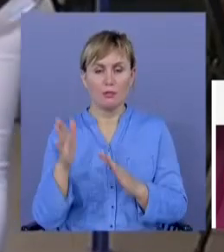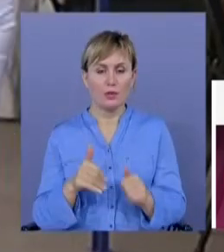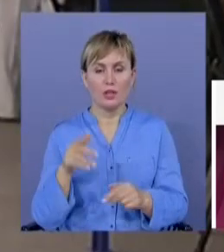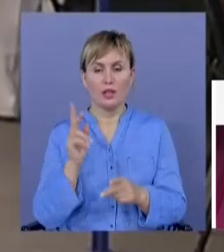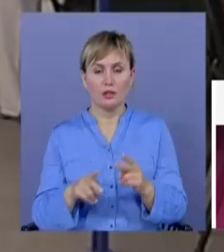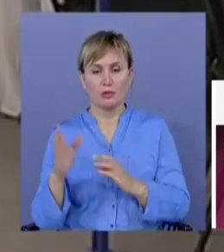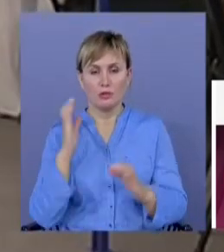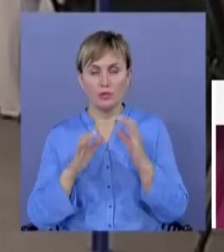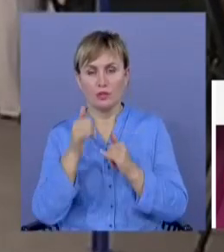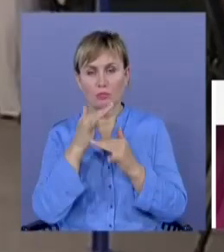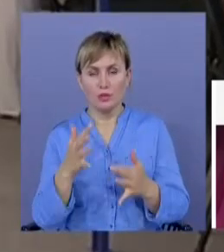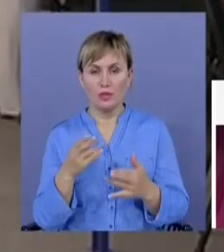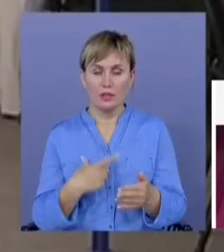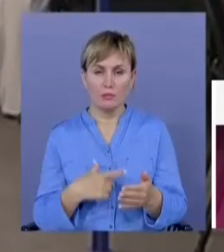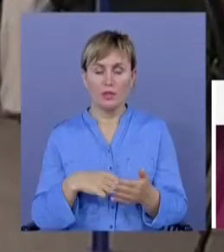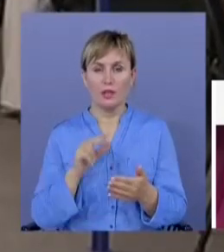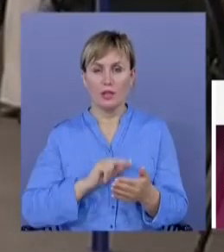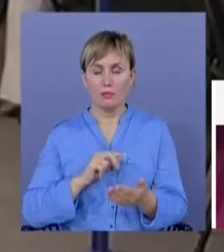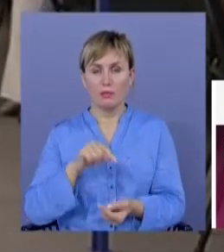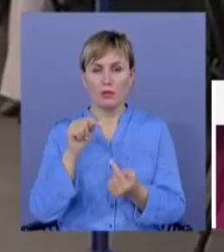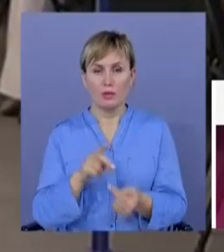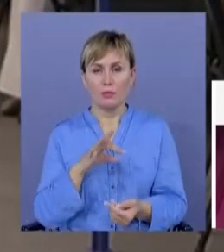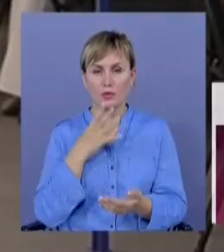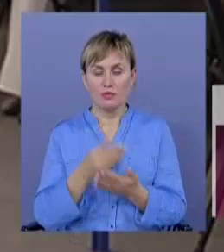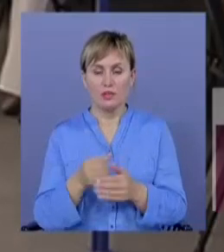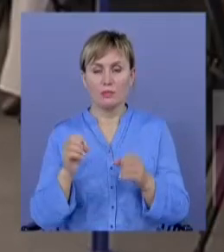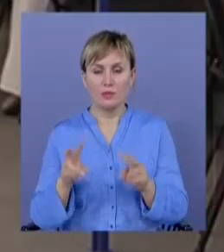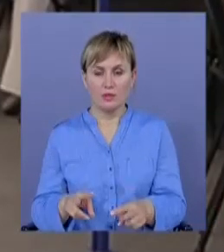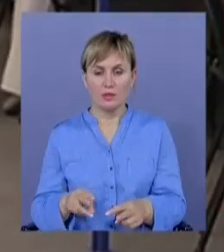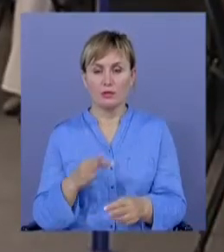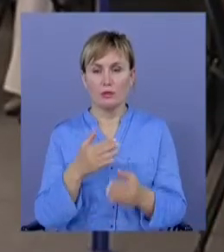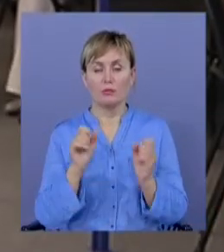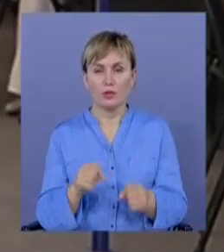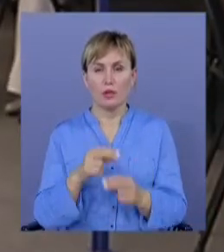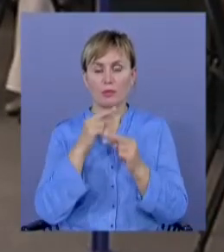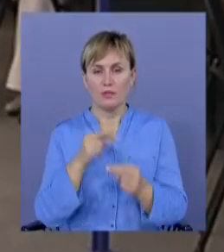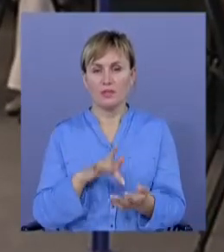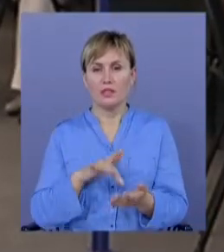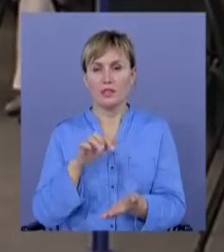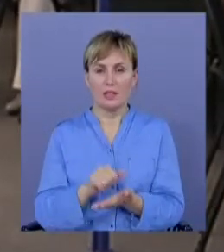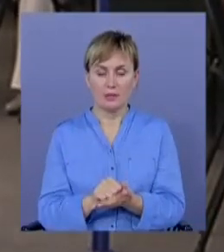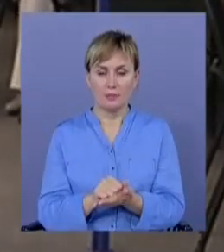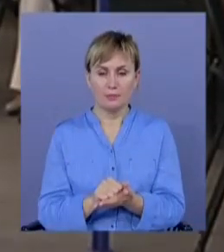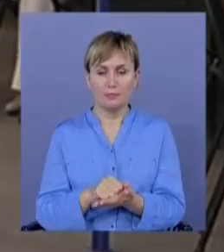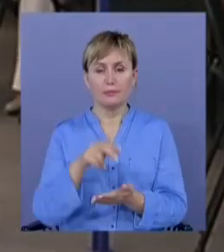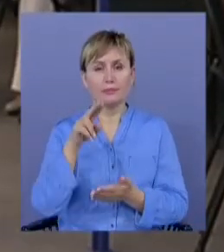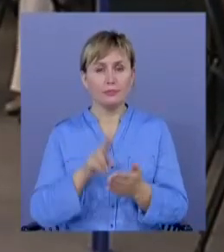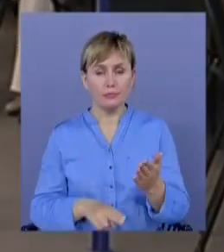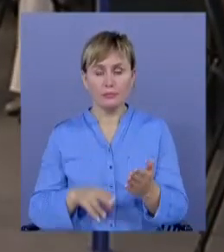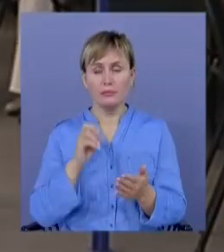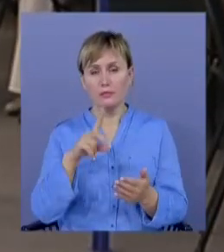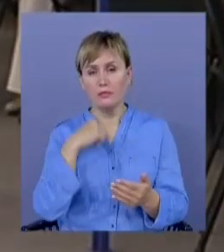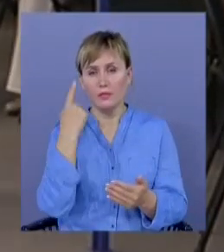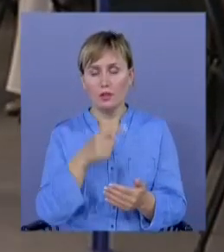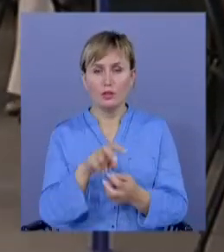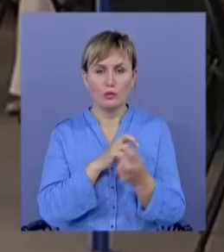окончания университета не может найти для себя работу, подходящую именно по своей специальности, то он может обратиться в центр занятости, зарегистрироваться как лицо,